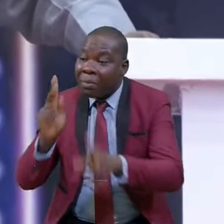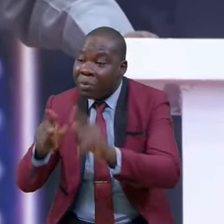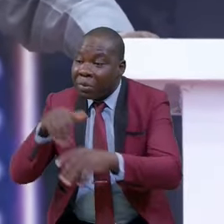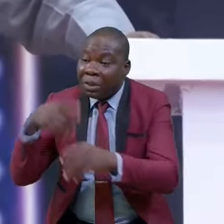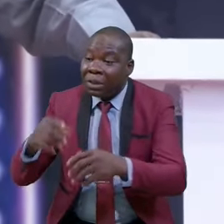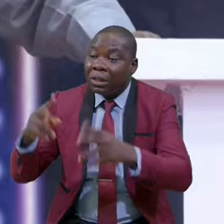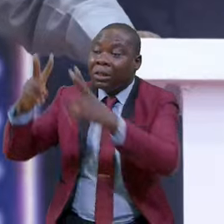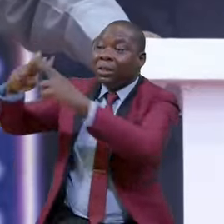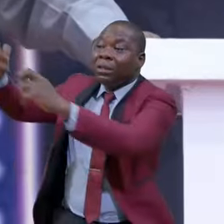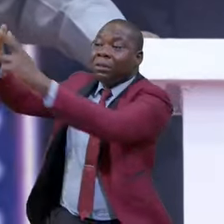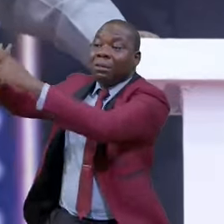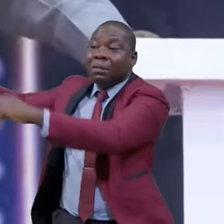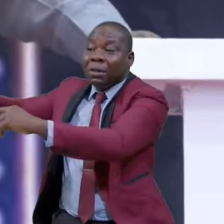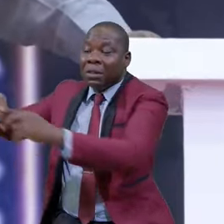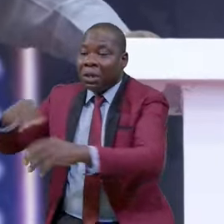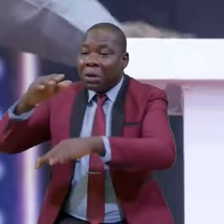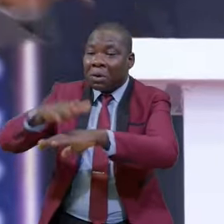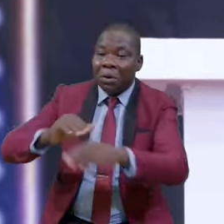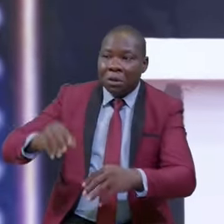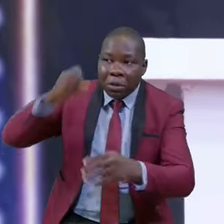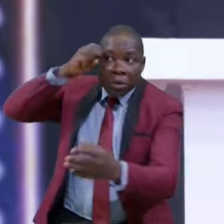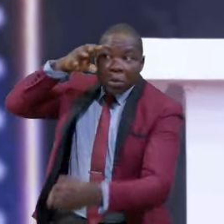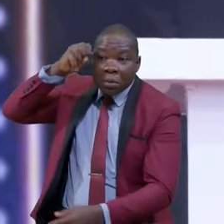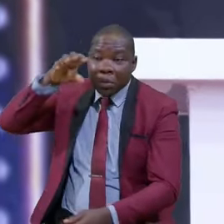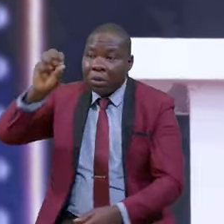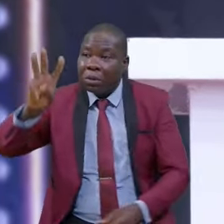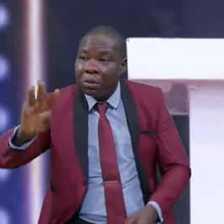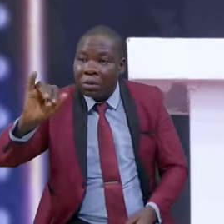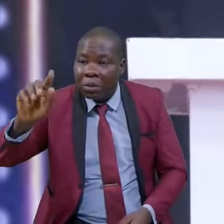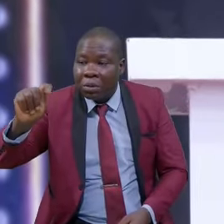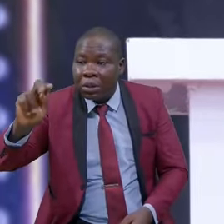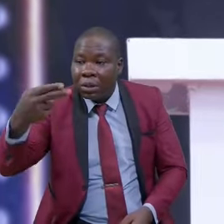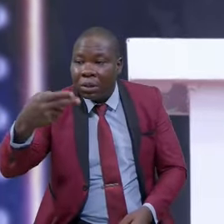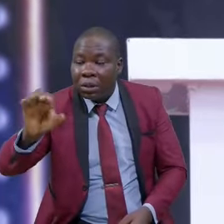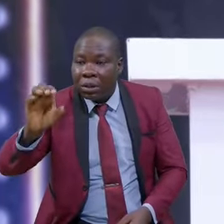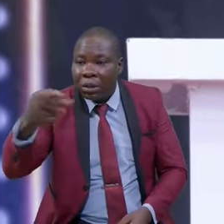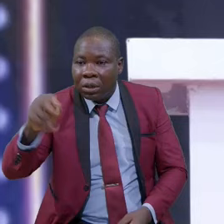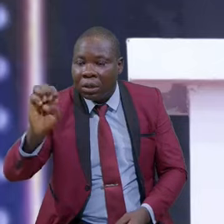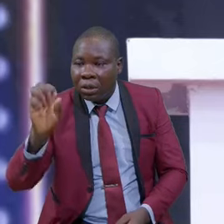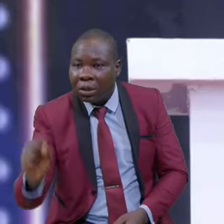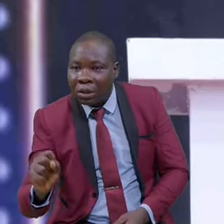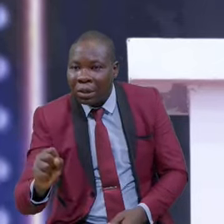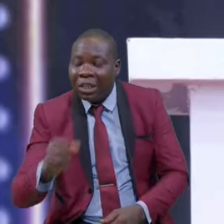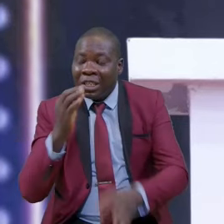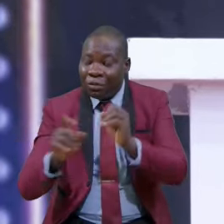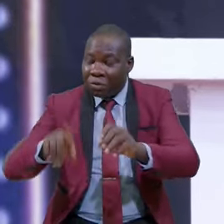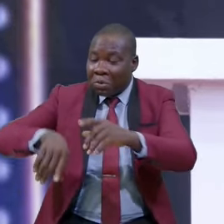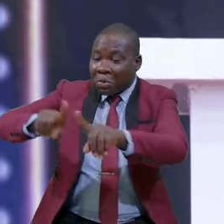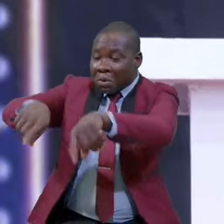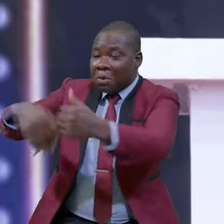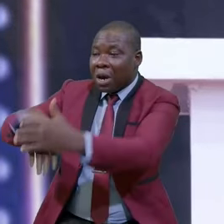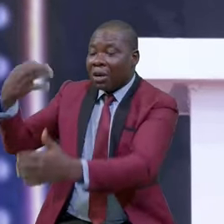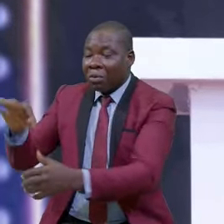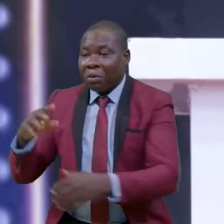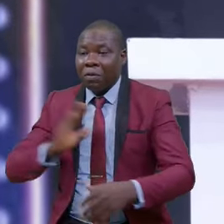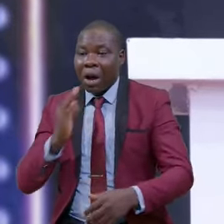tu sors de notre famille, ils ne sont pas ici. Et voici ce que tu vas voir là-bas. Et on commence par nous raconter des histoires. Et ces histoires ont apporté la